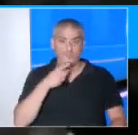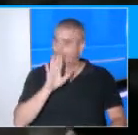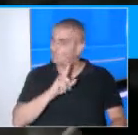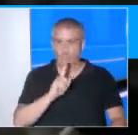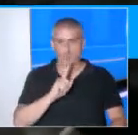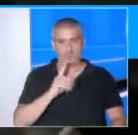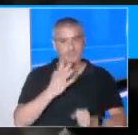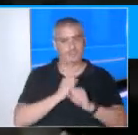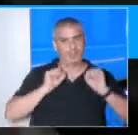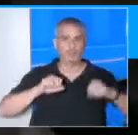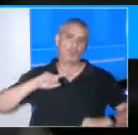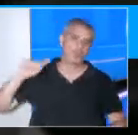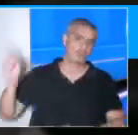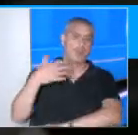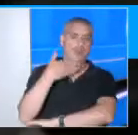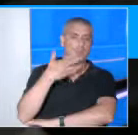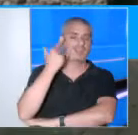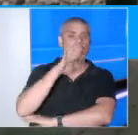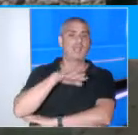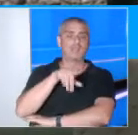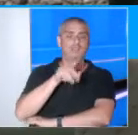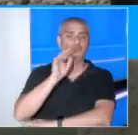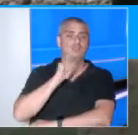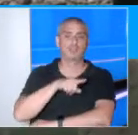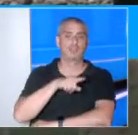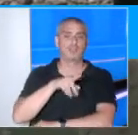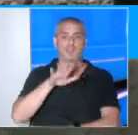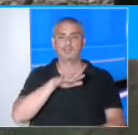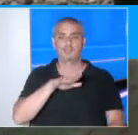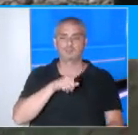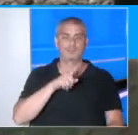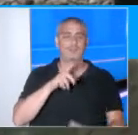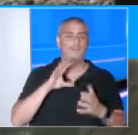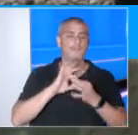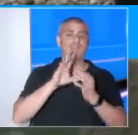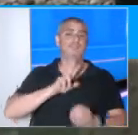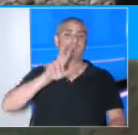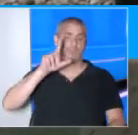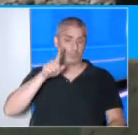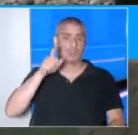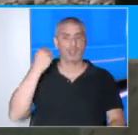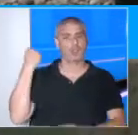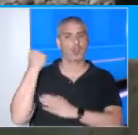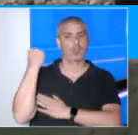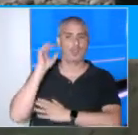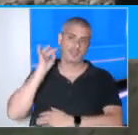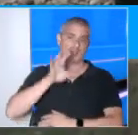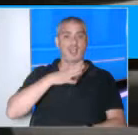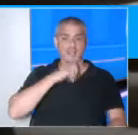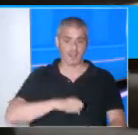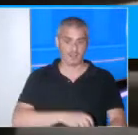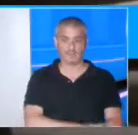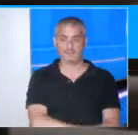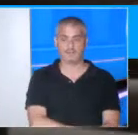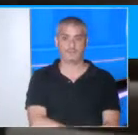לא הצליחו לשלוט בכל המדינה. היה אזור שנקרא אזור של הברית הצפונית, זה היה כוח אנטי-טליבן